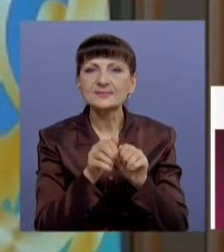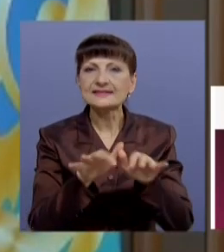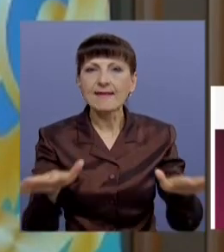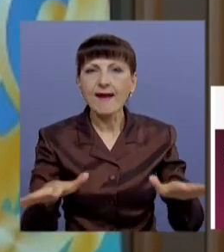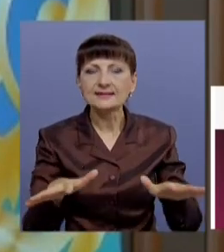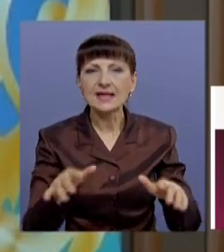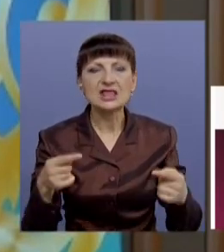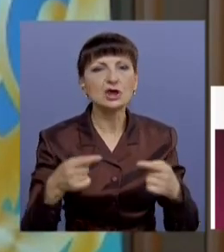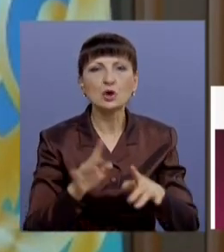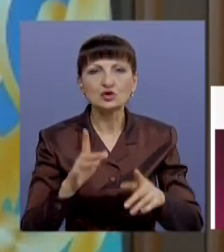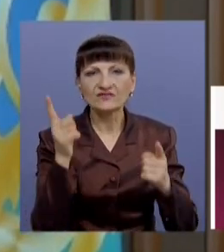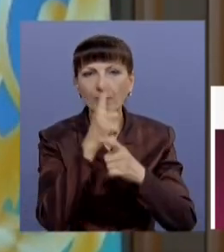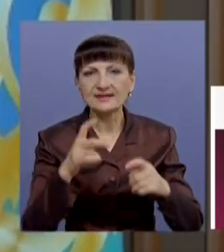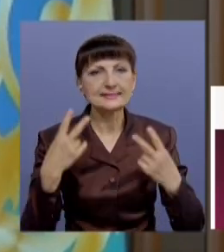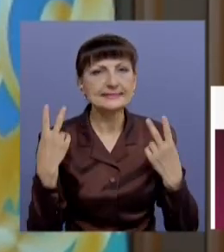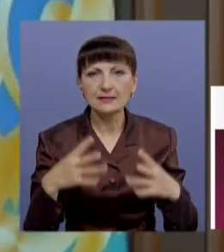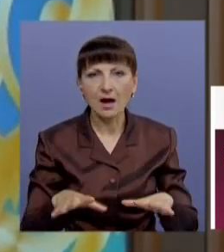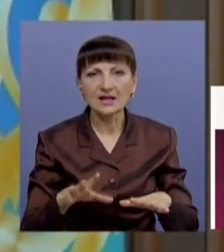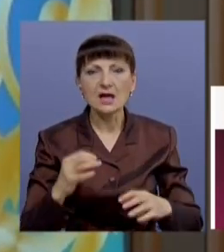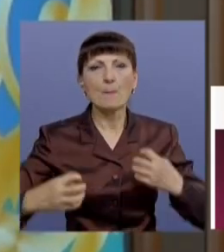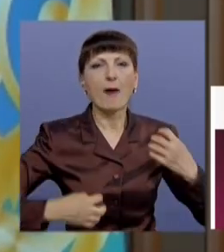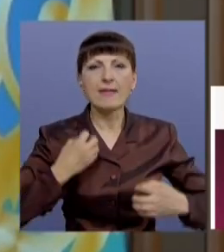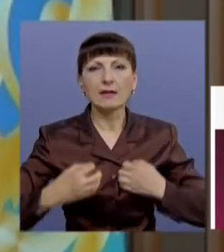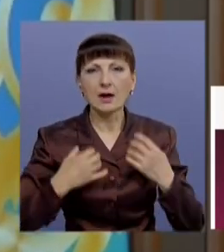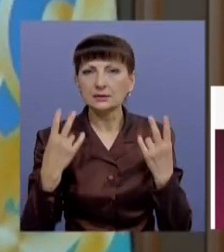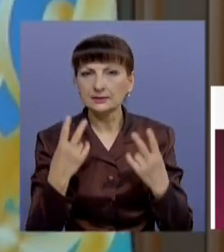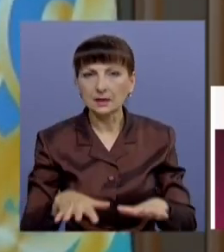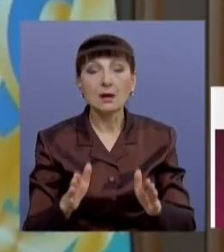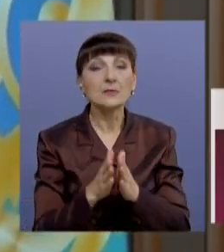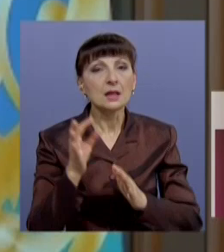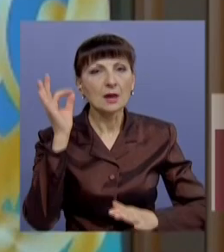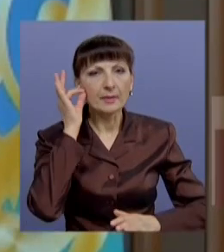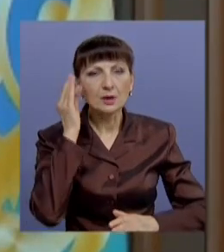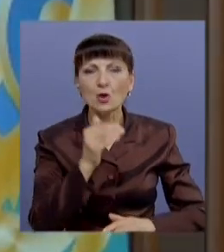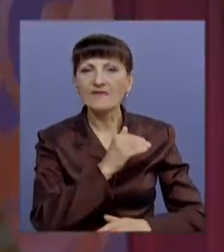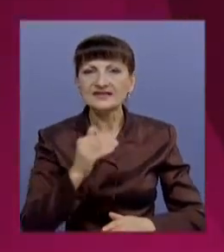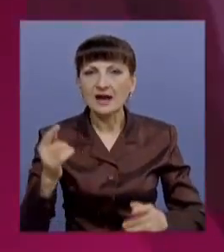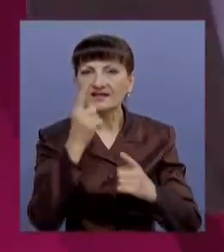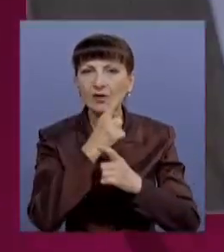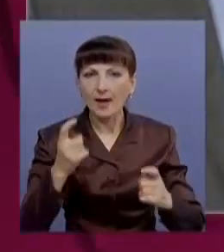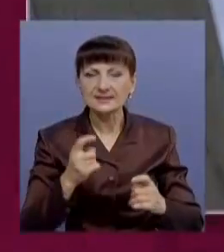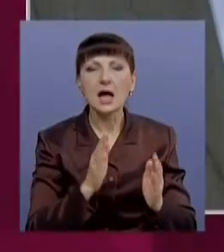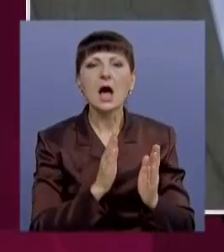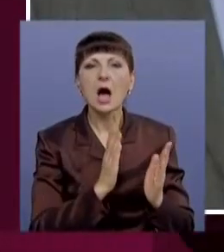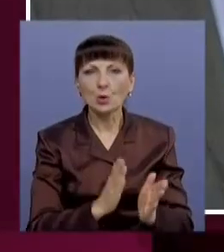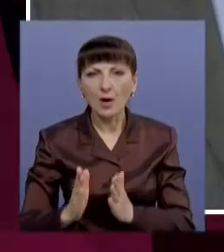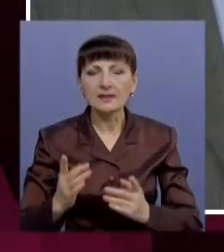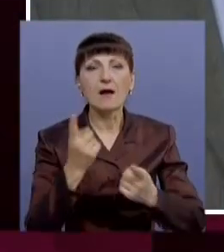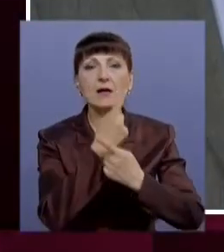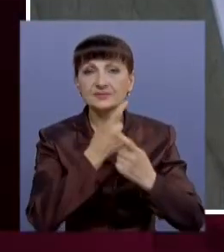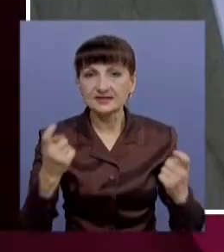распространения недостоверной информации и не поддаваться панике. Напоминаем, что официальная информация регулярно